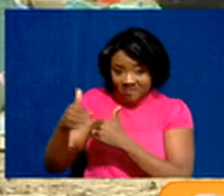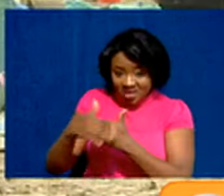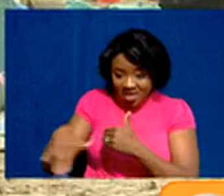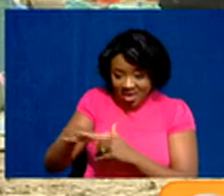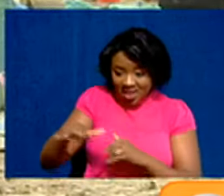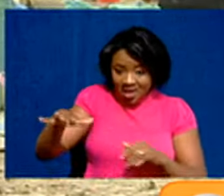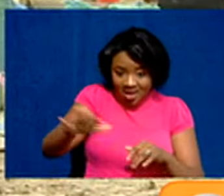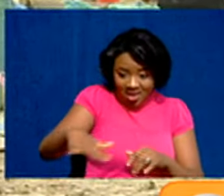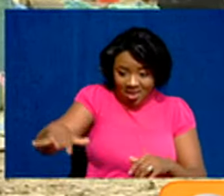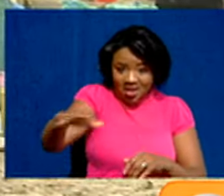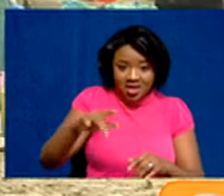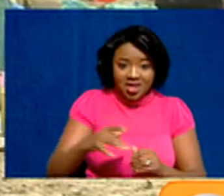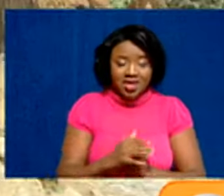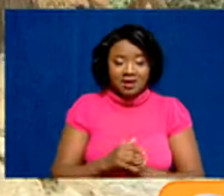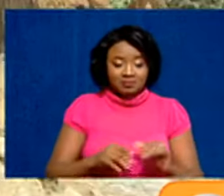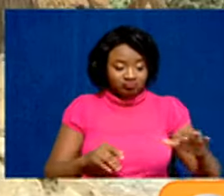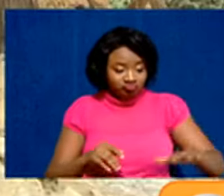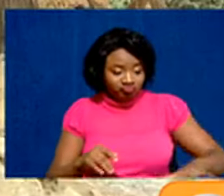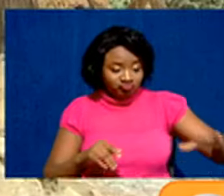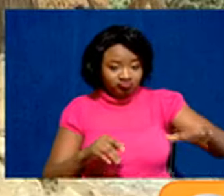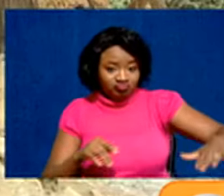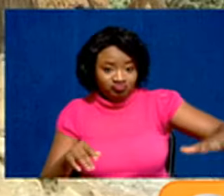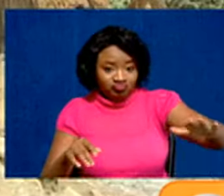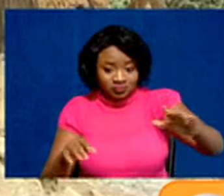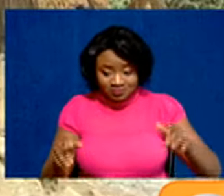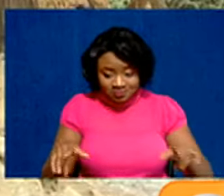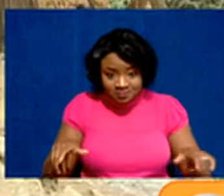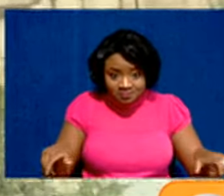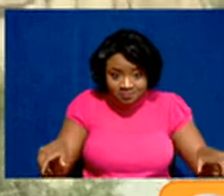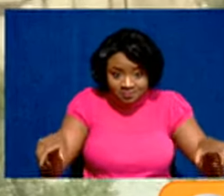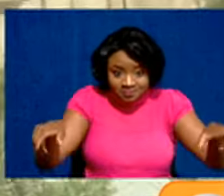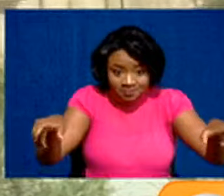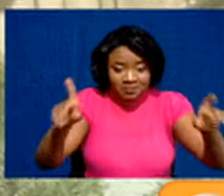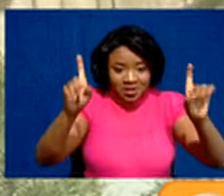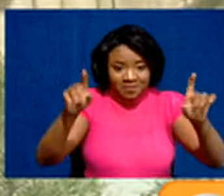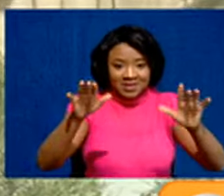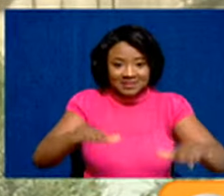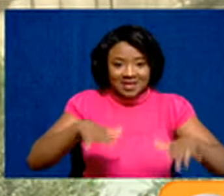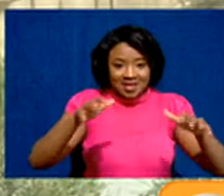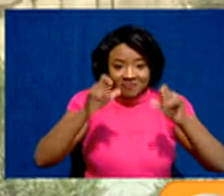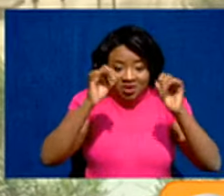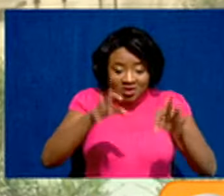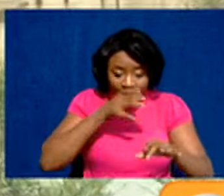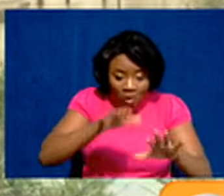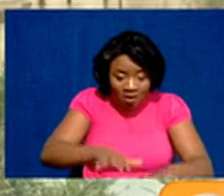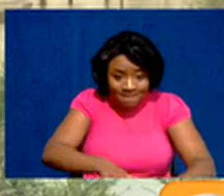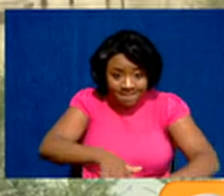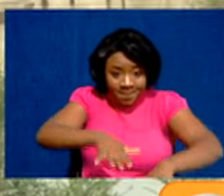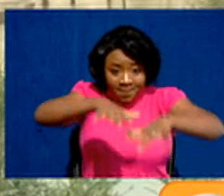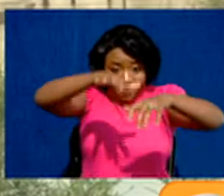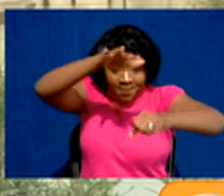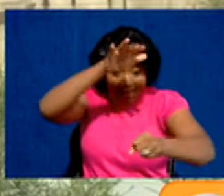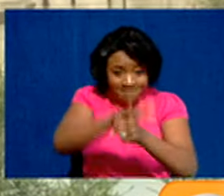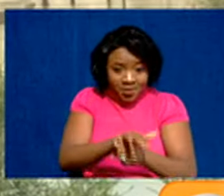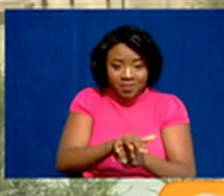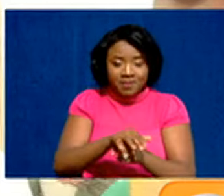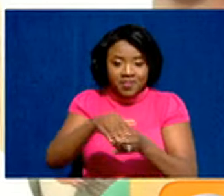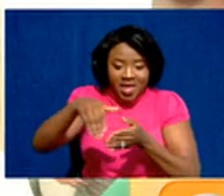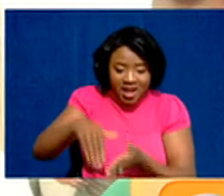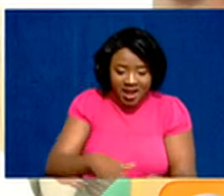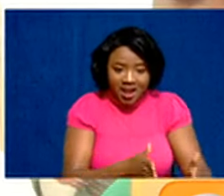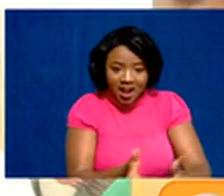Kalemnyang, Kangoletiang na Muji wa Lodwa kuwa waangalifu iwapo bwawa hili litajaa na kufanya mito